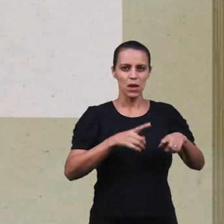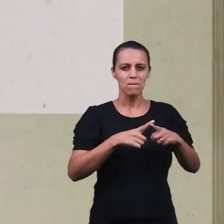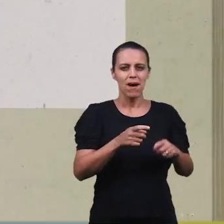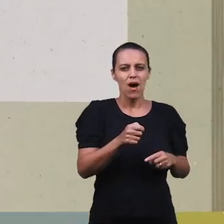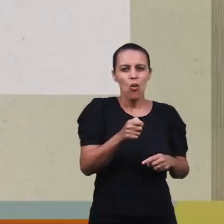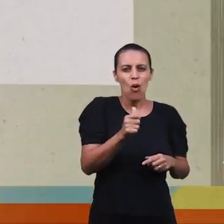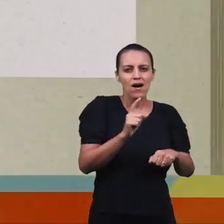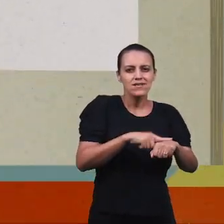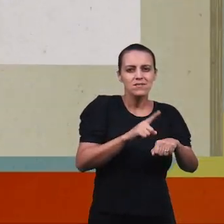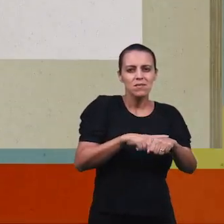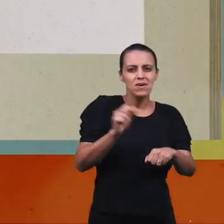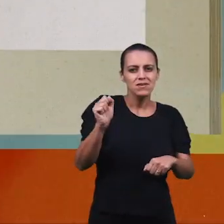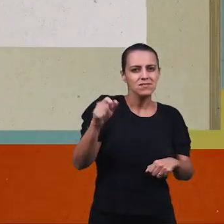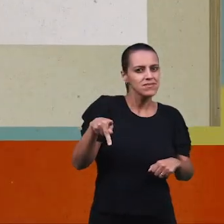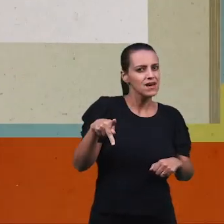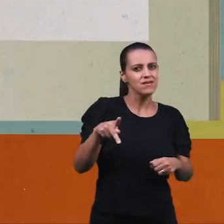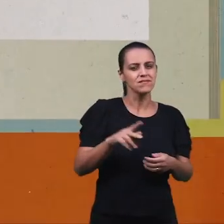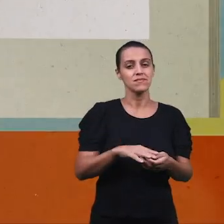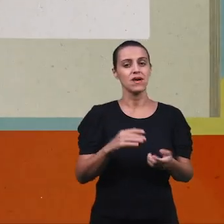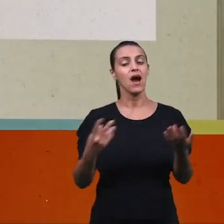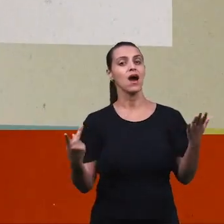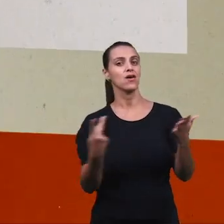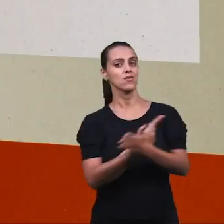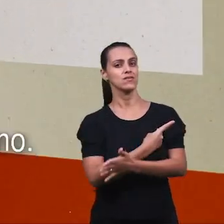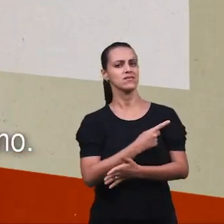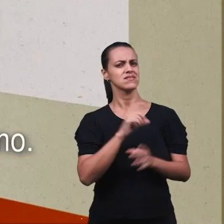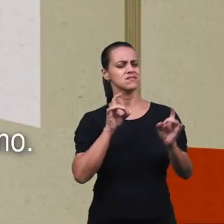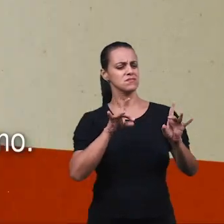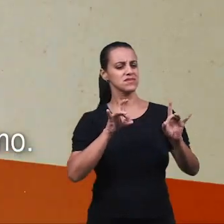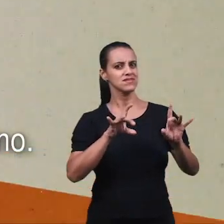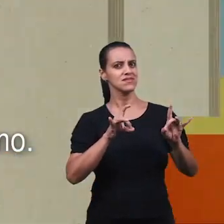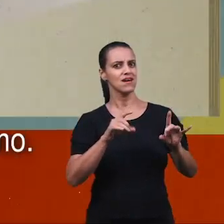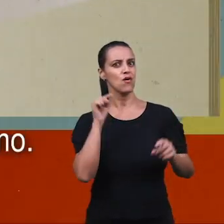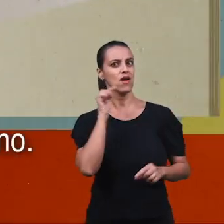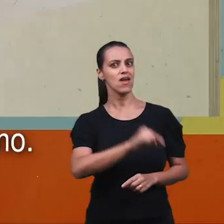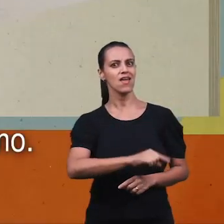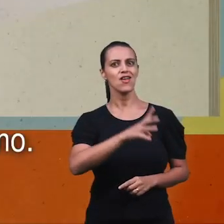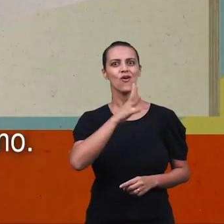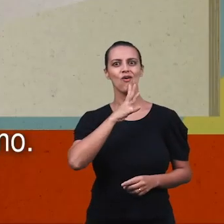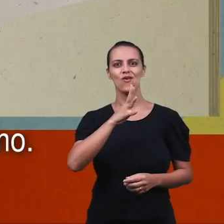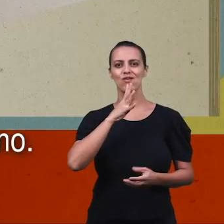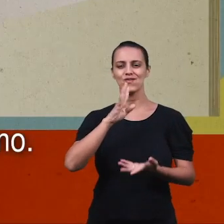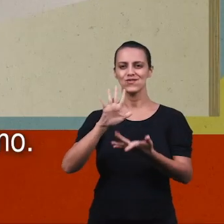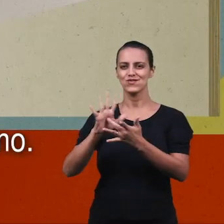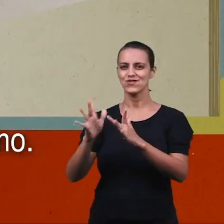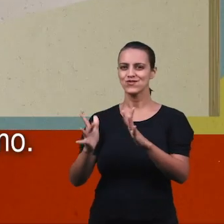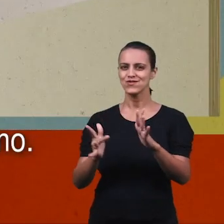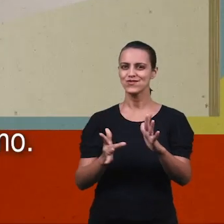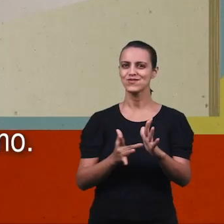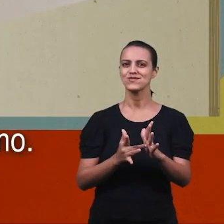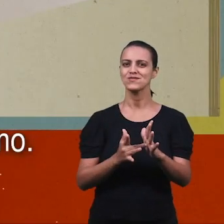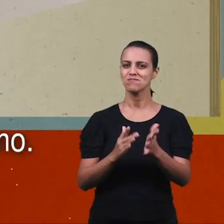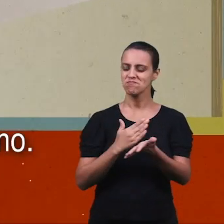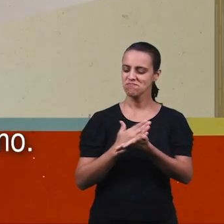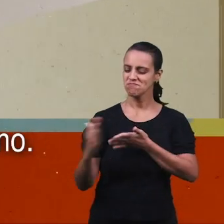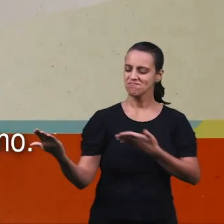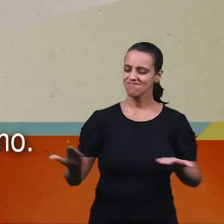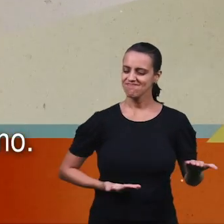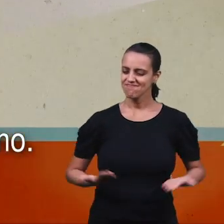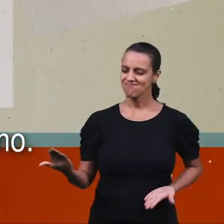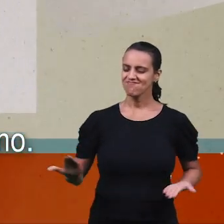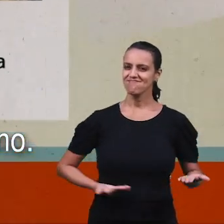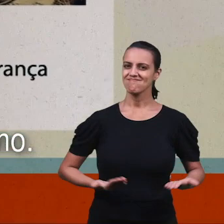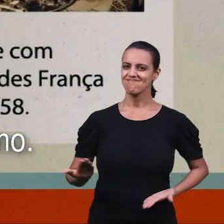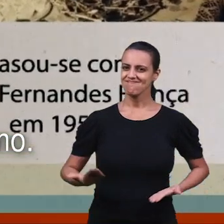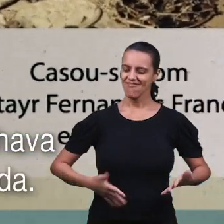Déjà dans la retraite, quelque chose de très spécial dans sa vie s'est passé. Licurgo a connu à Christ et a